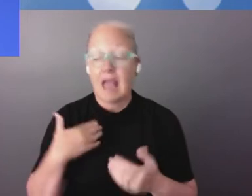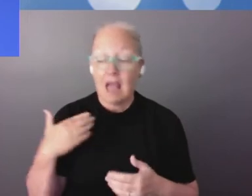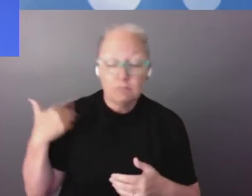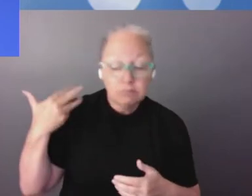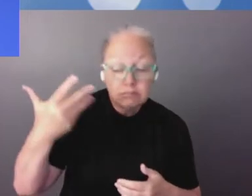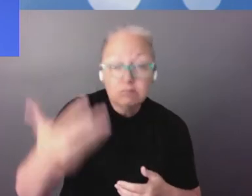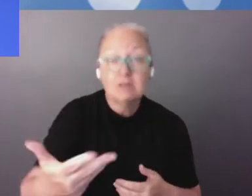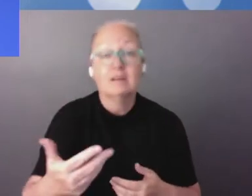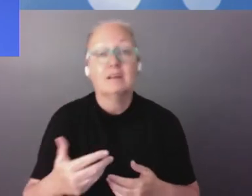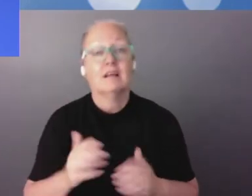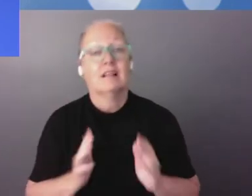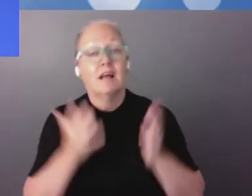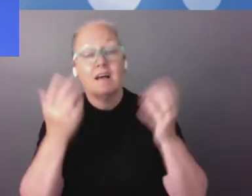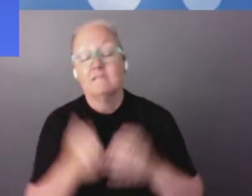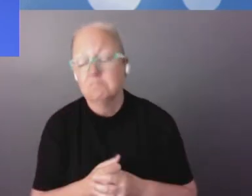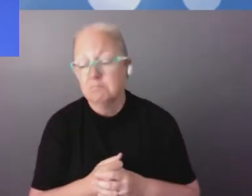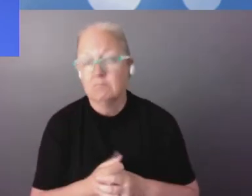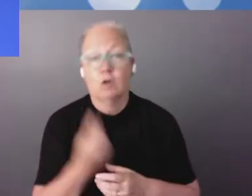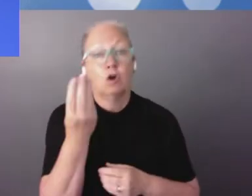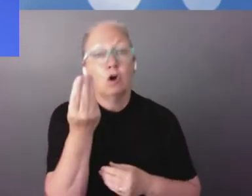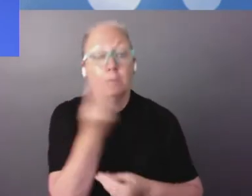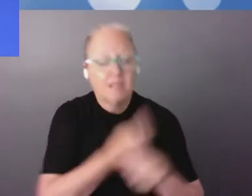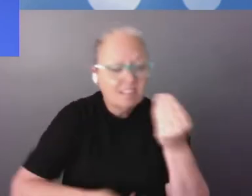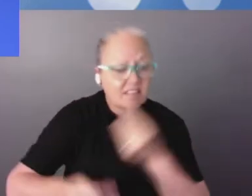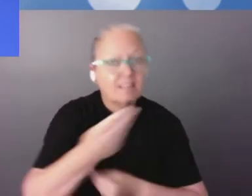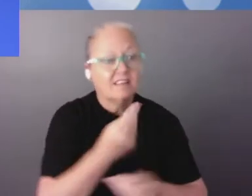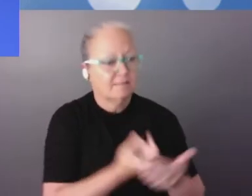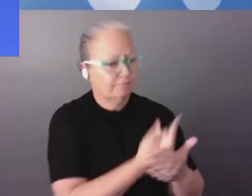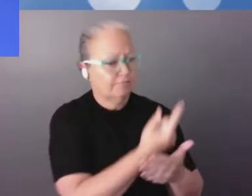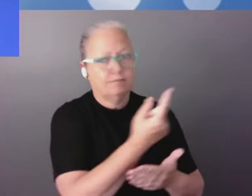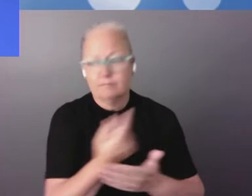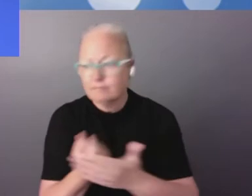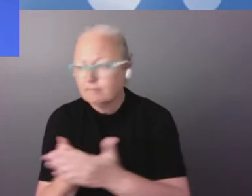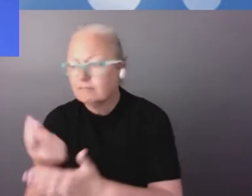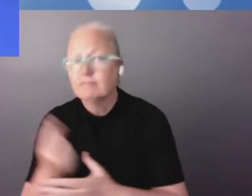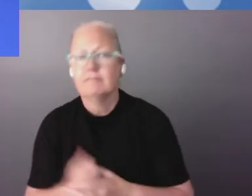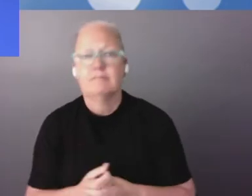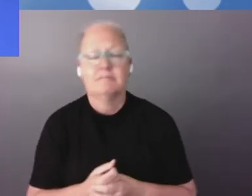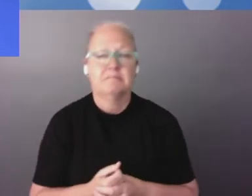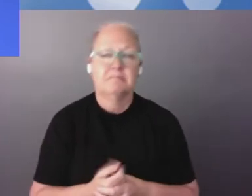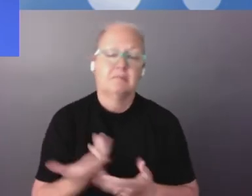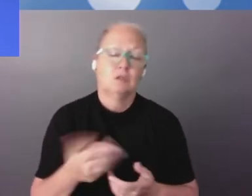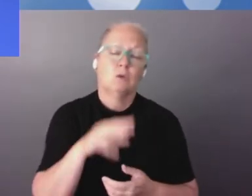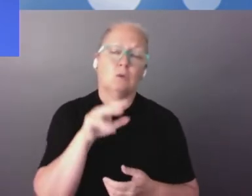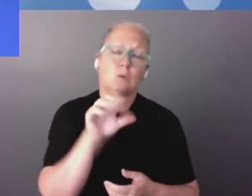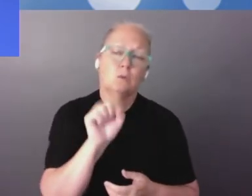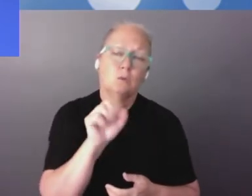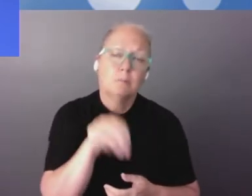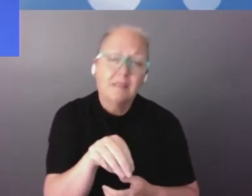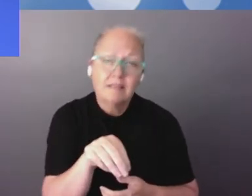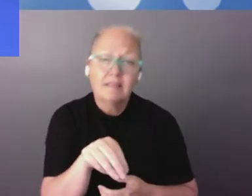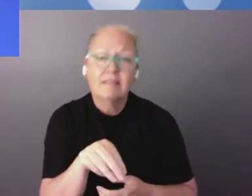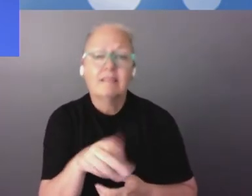بالاقتصاد والحياة الاقتصادية ووسائل التواصل الاجتماعي أو الإدارة